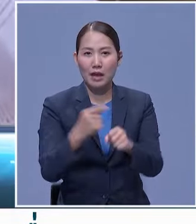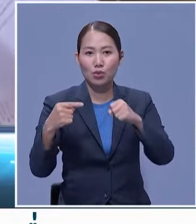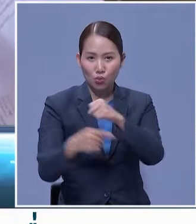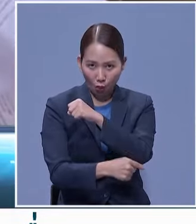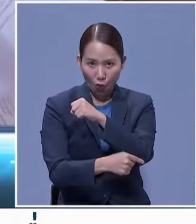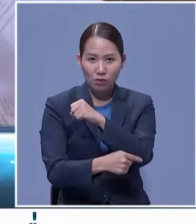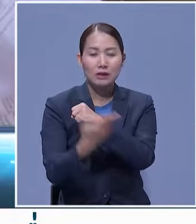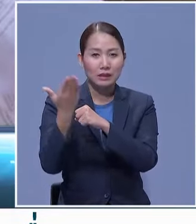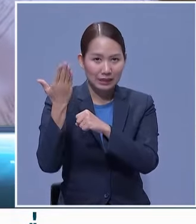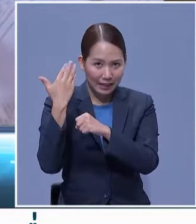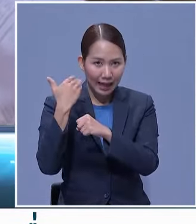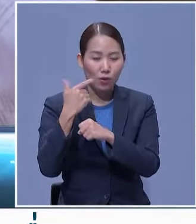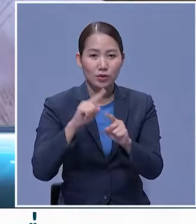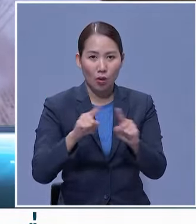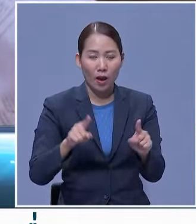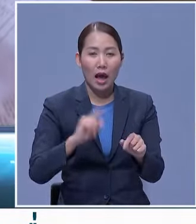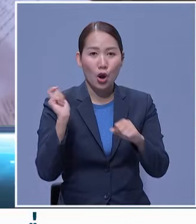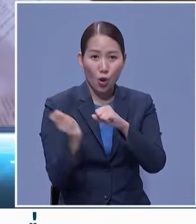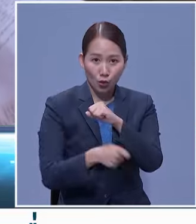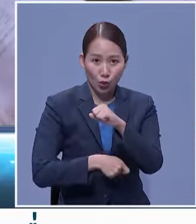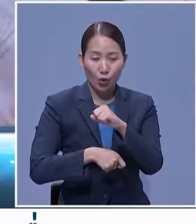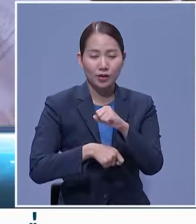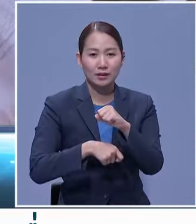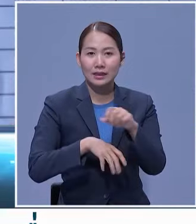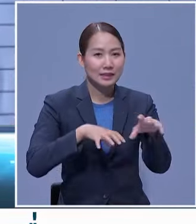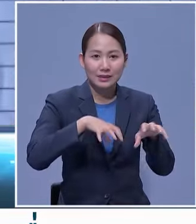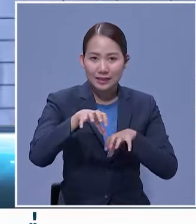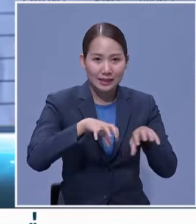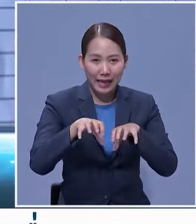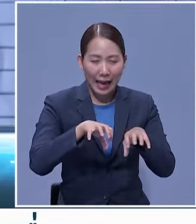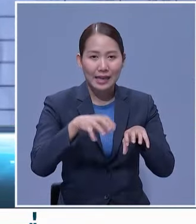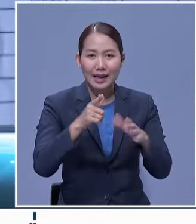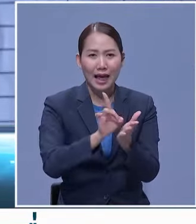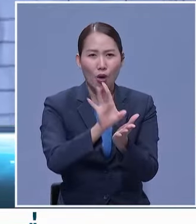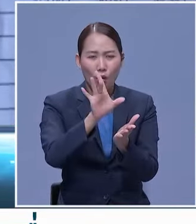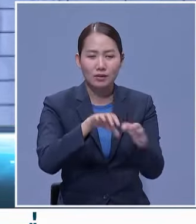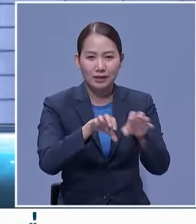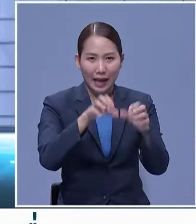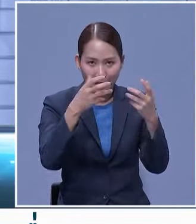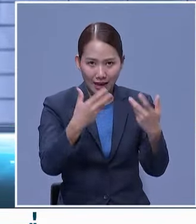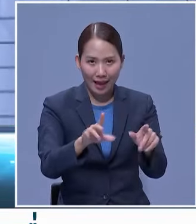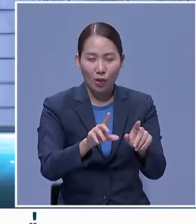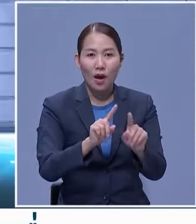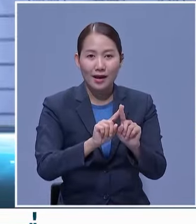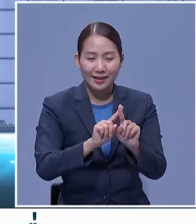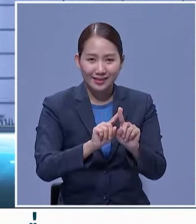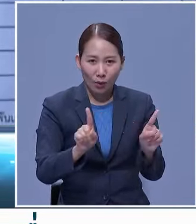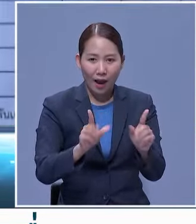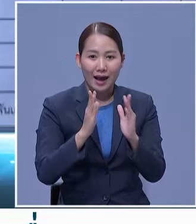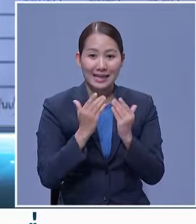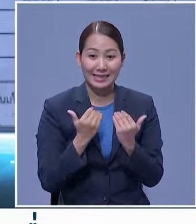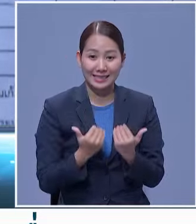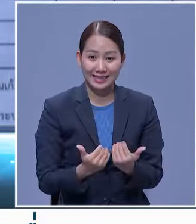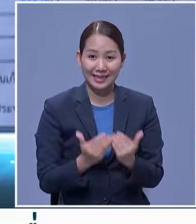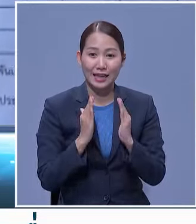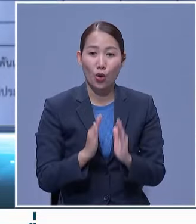าดำเนินคดีตามกฎหมายไปแล้วหลังจากนั้นก็รับคนใหม่มาทำงานต่ อ แต่ไม่รู้ว่าคนใหม่ขาดตกบกพร่องคือเ